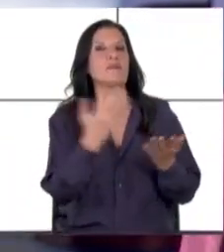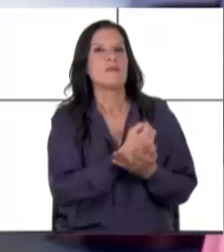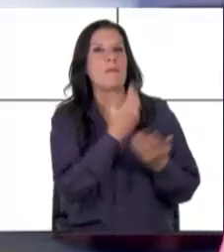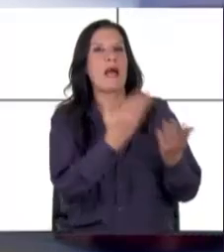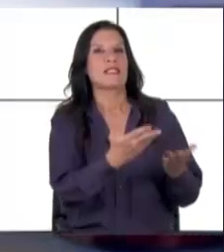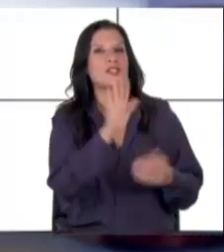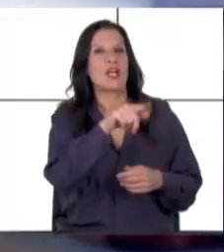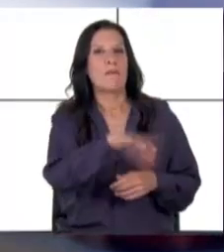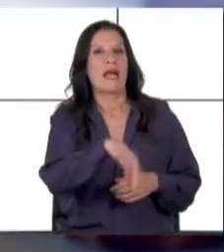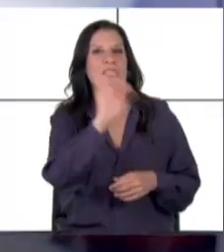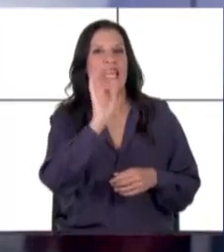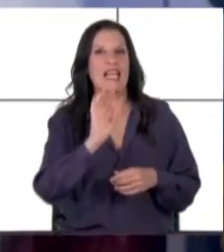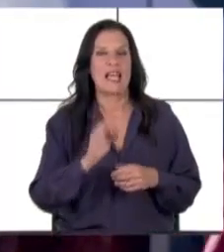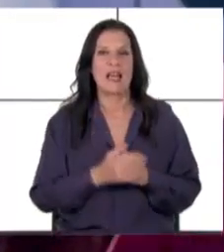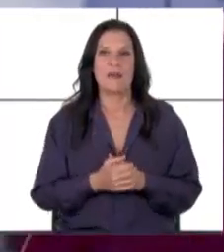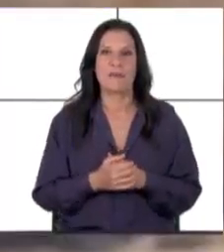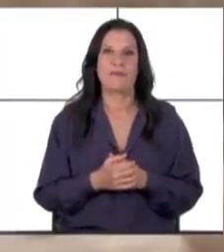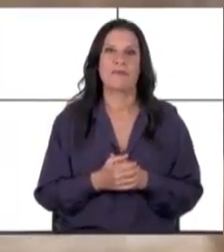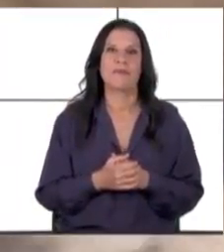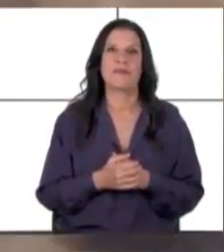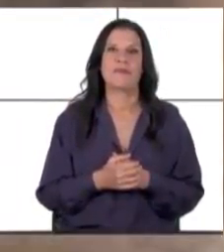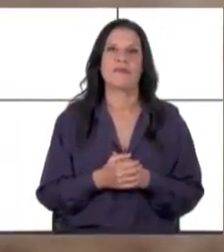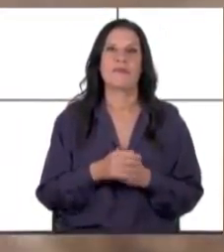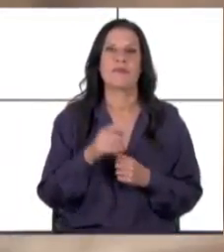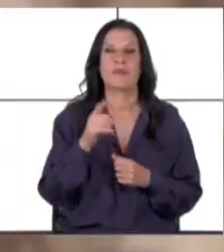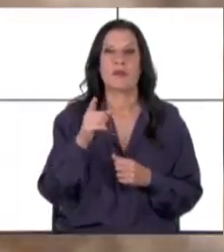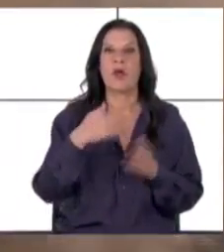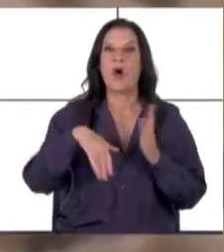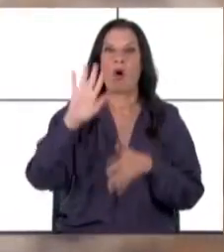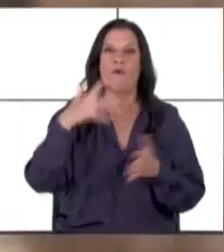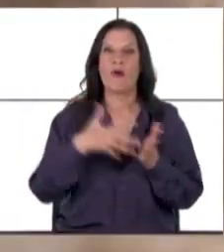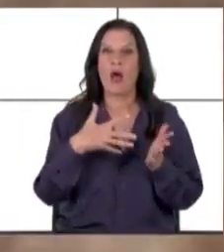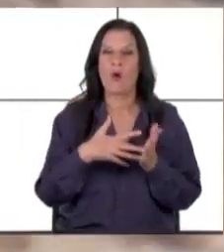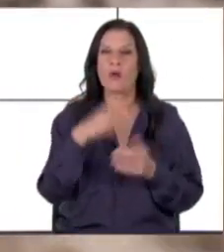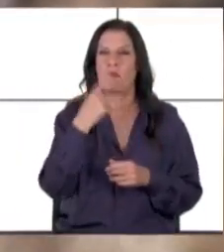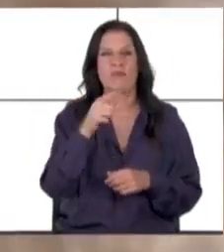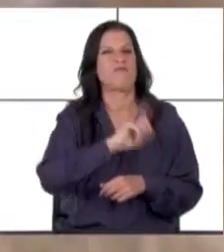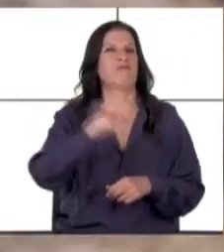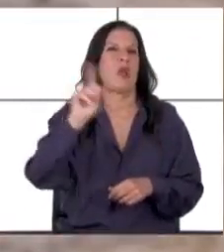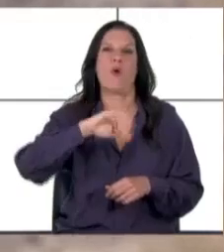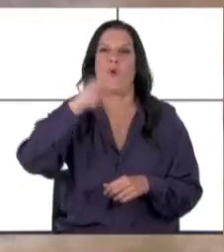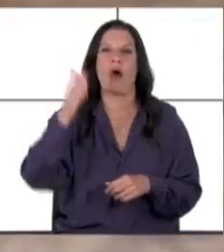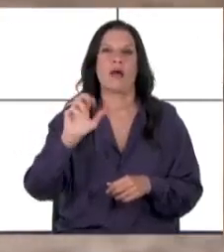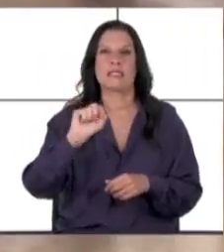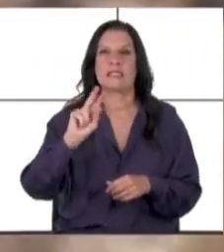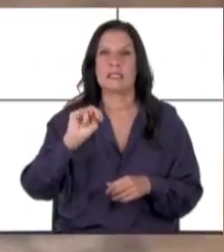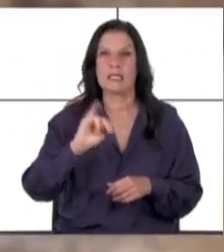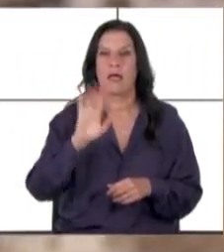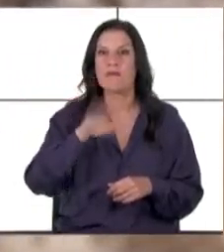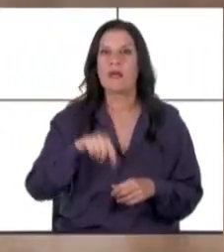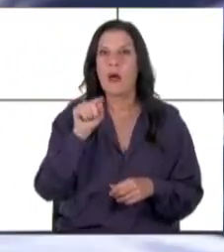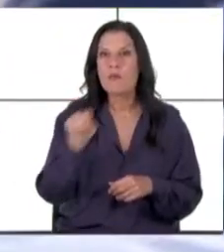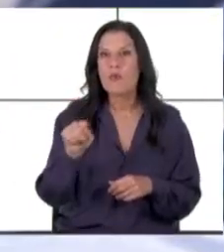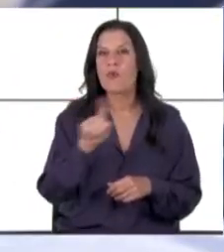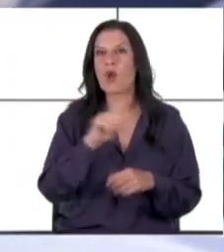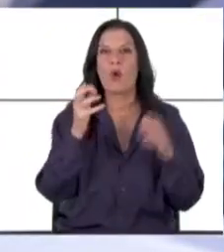ארכיאולוגיה, אז ככה, אתה יודע, כל טוב, בהצלחה, שתגלי עוד איזה סיני. ענתי אולי סופרסטאר בחרקום, אבל רוב החוקרים סבורים שזה לא סיני, והוא בעצמו לא בטוח שמה שרואים בראש ההר הוא הסנה